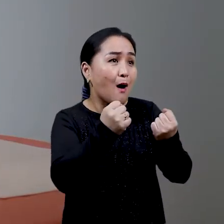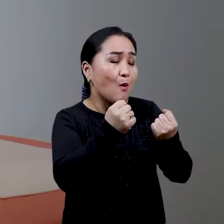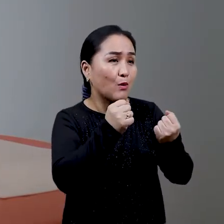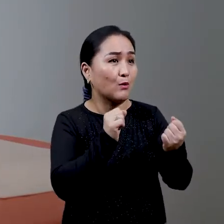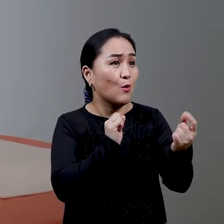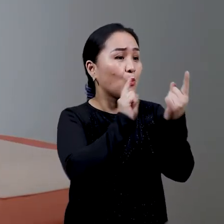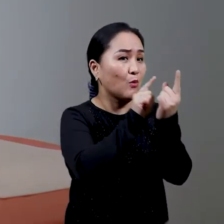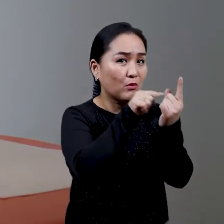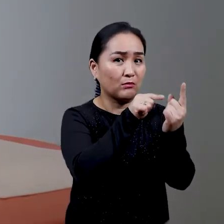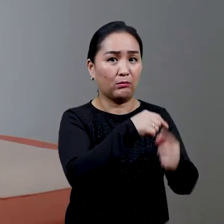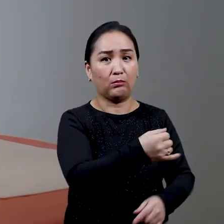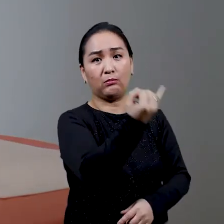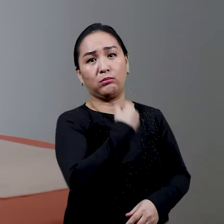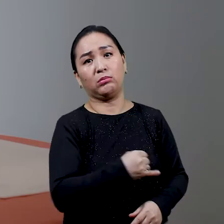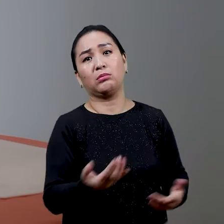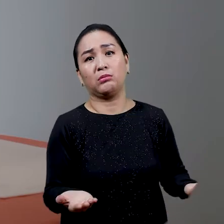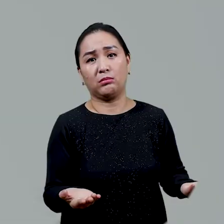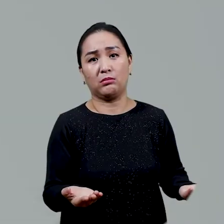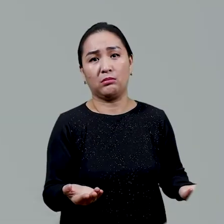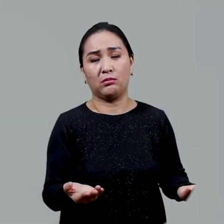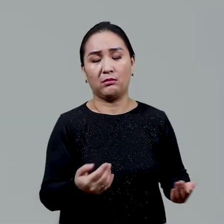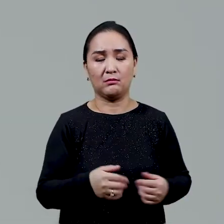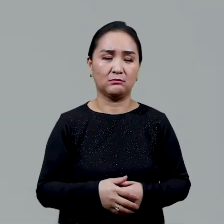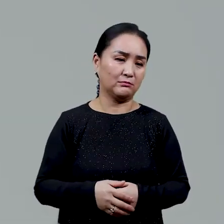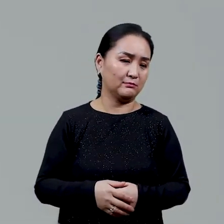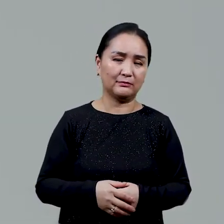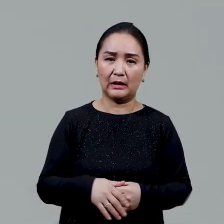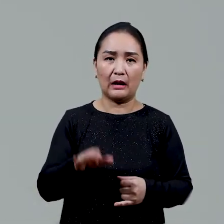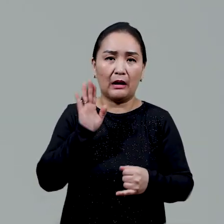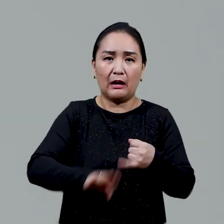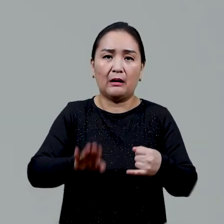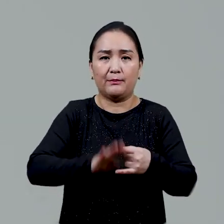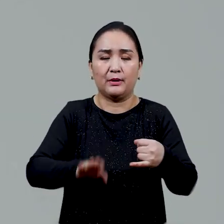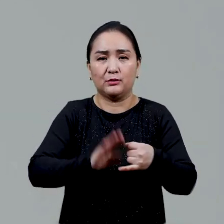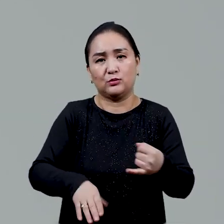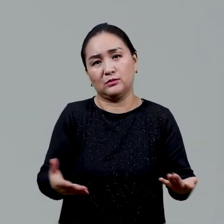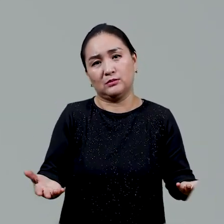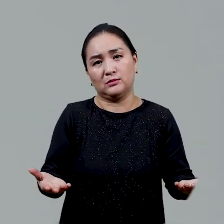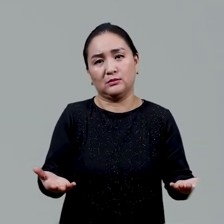хүн нөөдөөс нь тийм хэлнэ гэдэг чинь бүр ингээд бүр эцтэй толчж байгаа байхгүй юу?